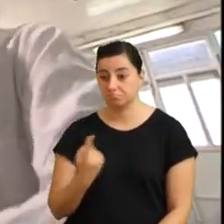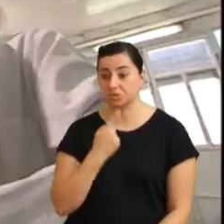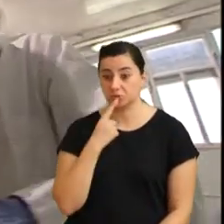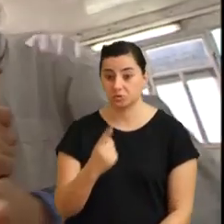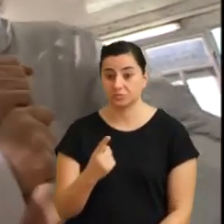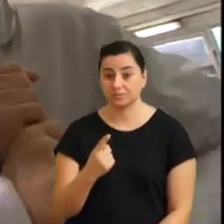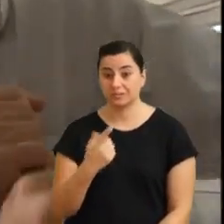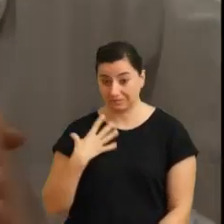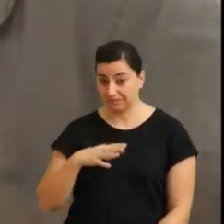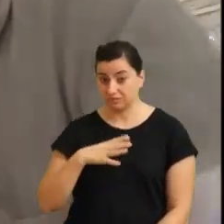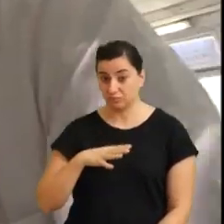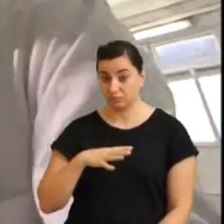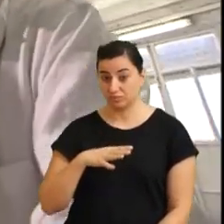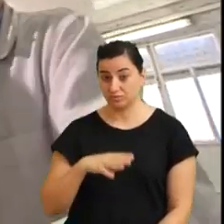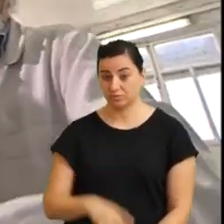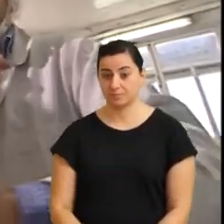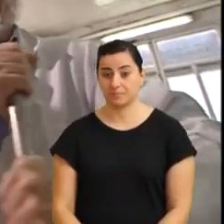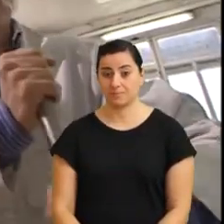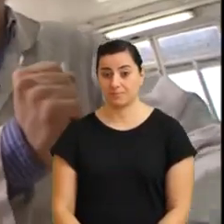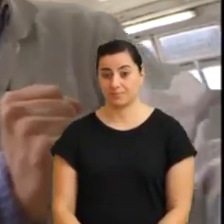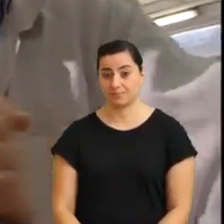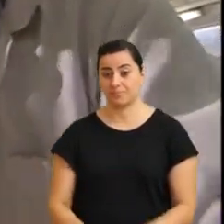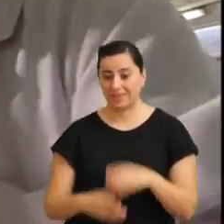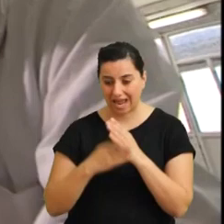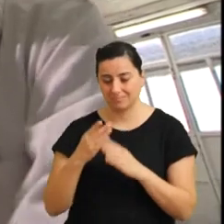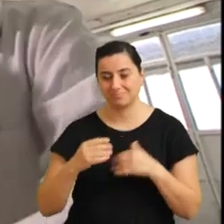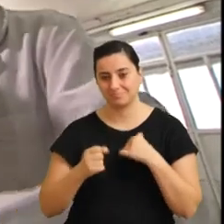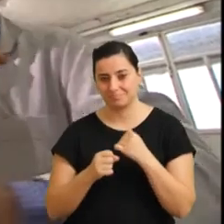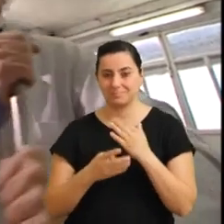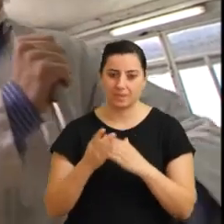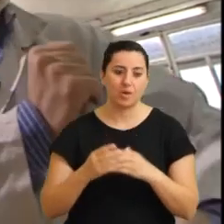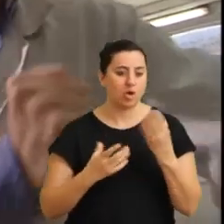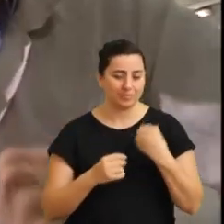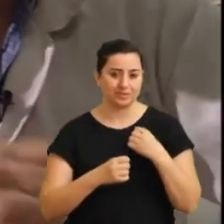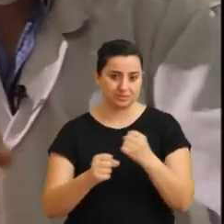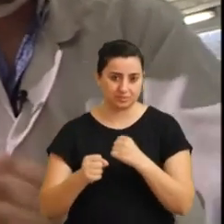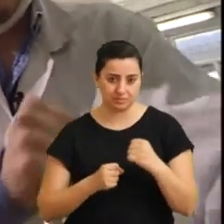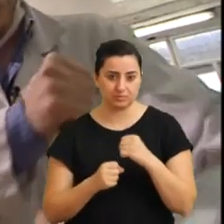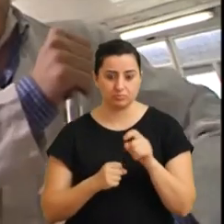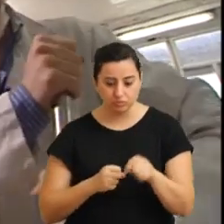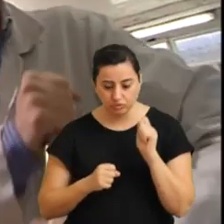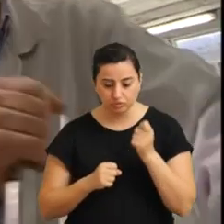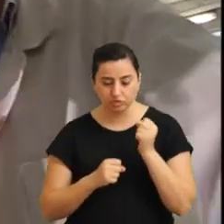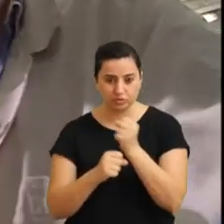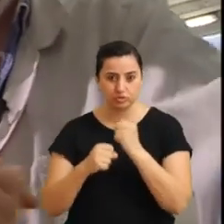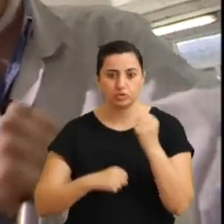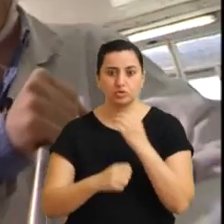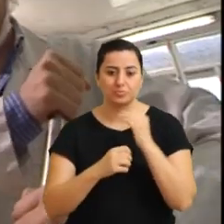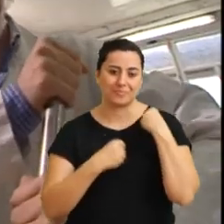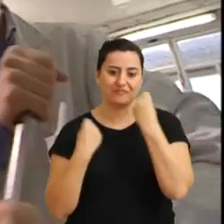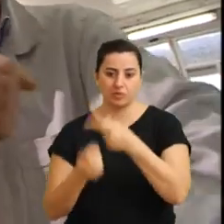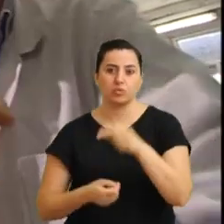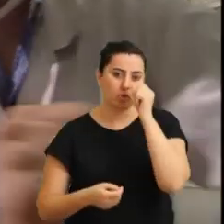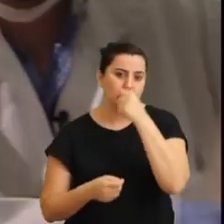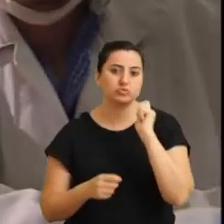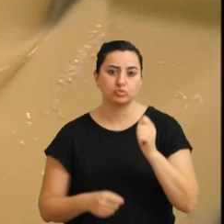söyleyeceğim. İstiyorsan part part yapalım. Tamam, biraz sen yap. Şimdi ben biraz yapayım çünkü bu kolay bir şey değil. Yorulunca sana veririm,